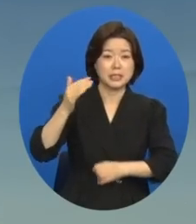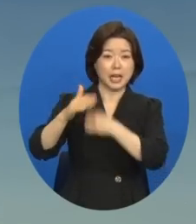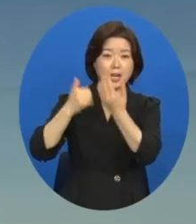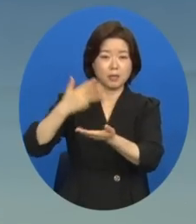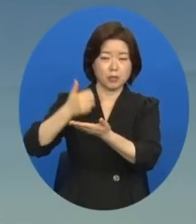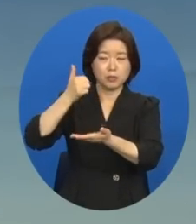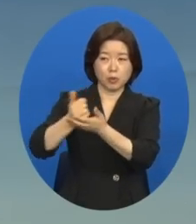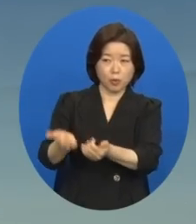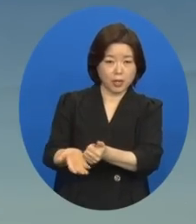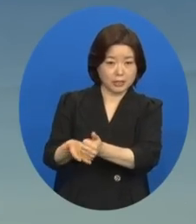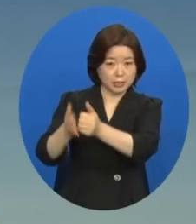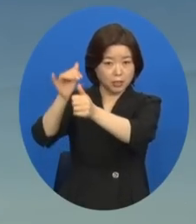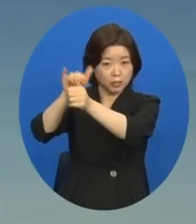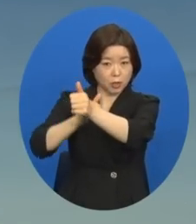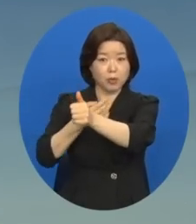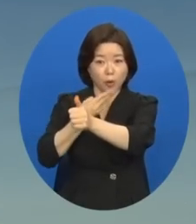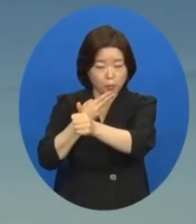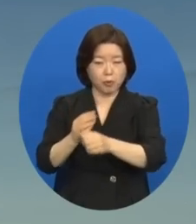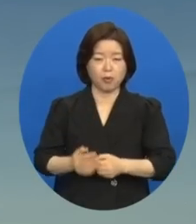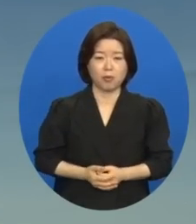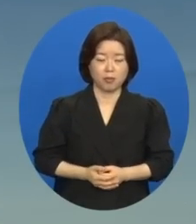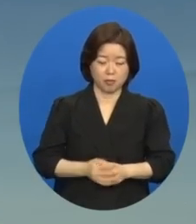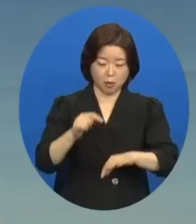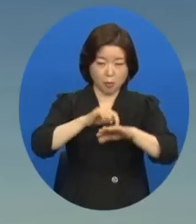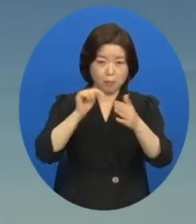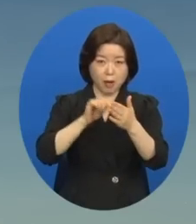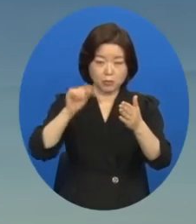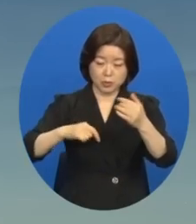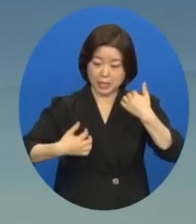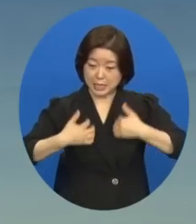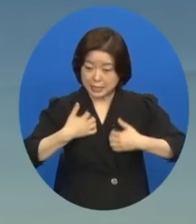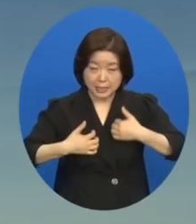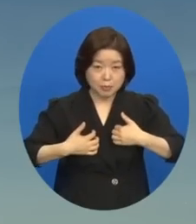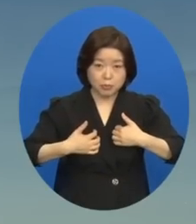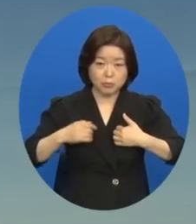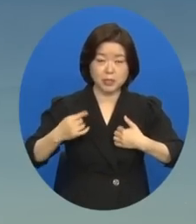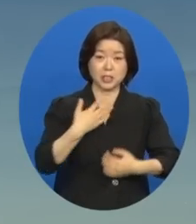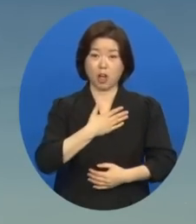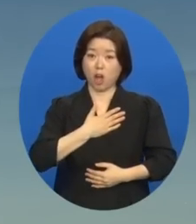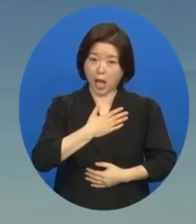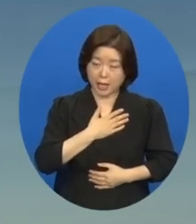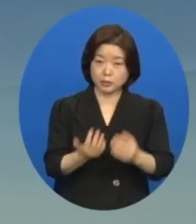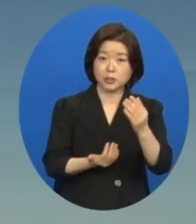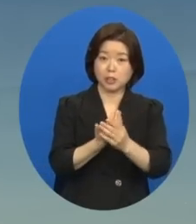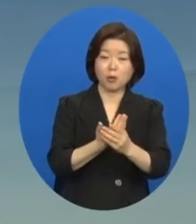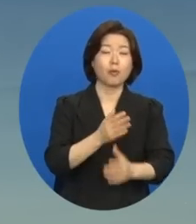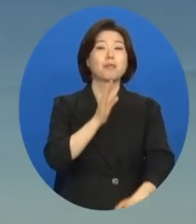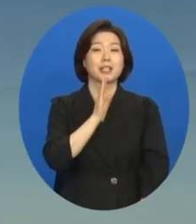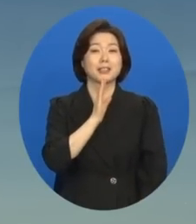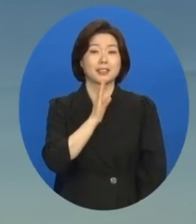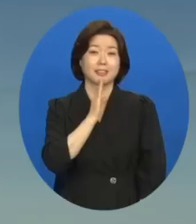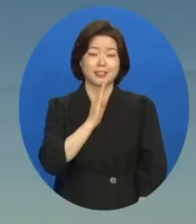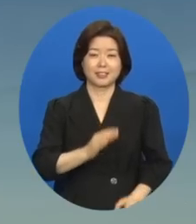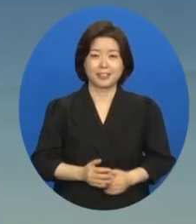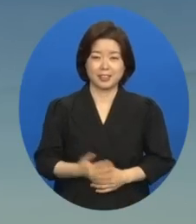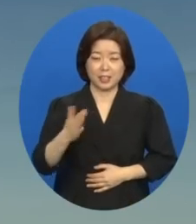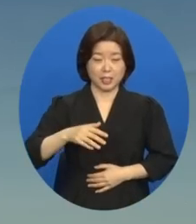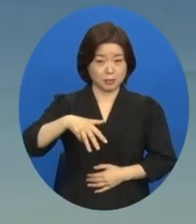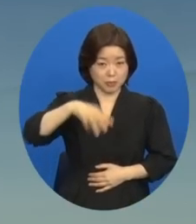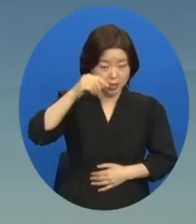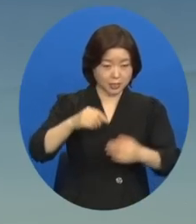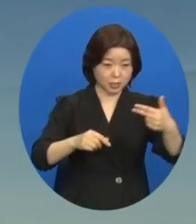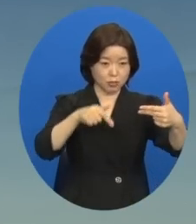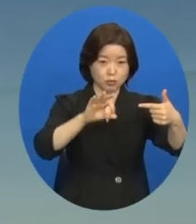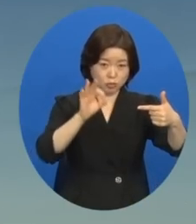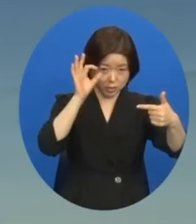아니하므로. 마음에 기쁨과 즐거움과 같은 정서와 감정이 일어나는 것 맞습니다. 그렇지만 창세기 6장을 한번